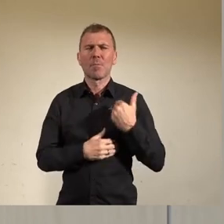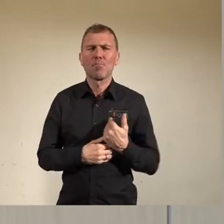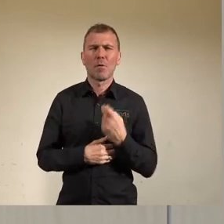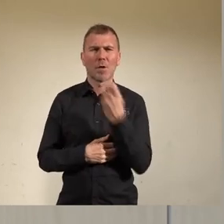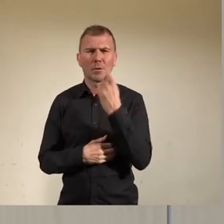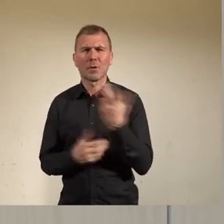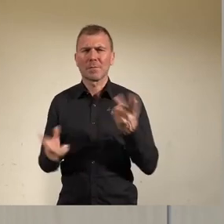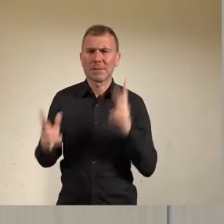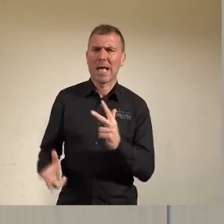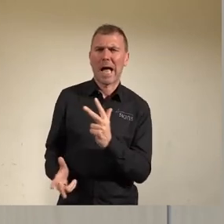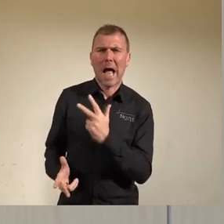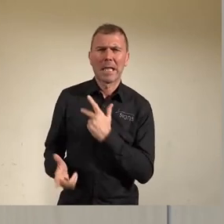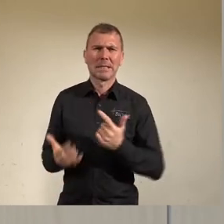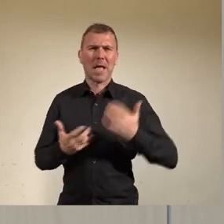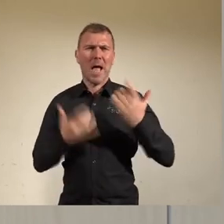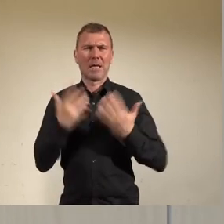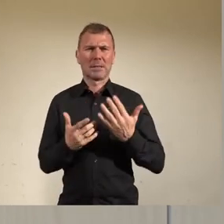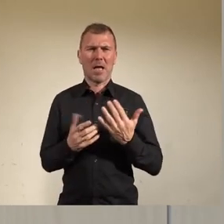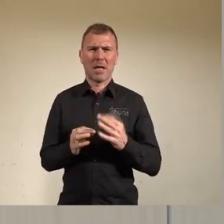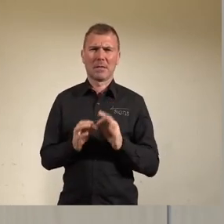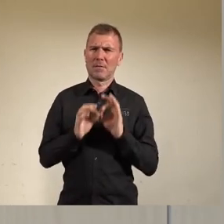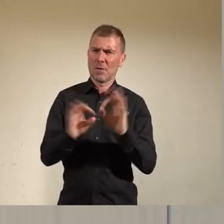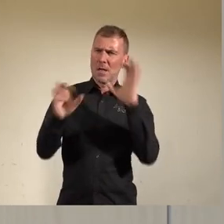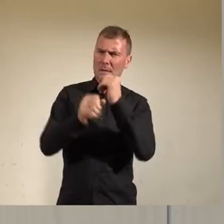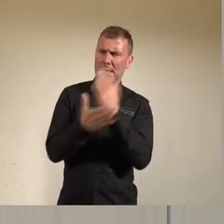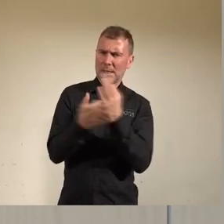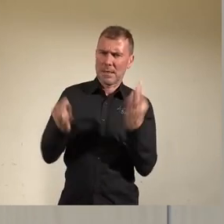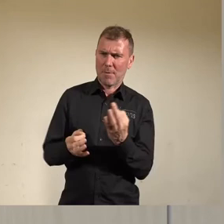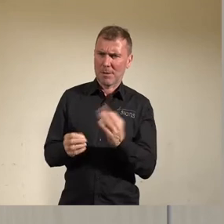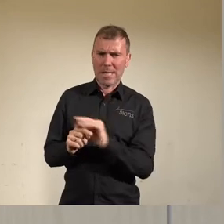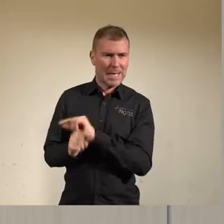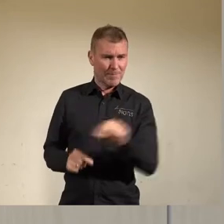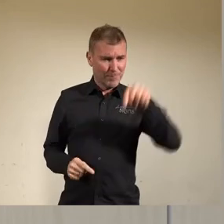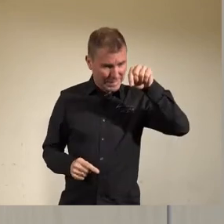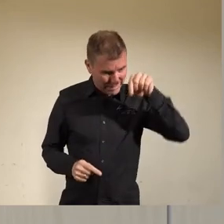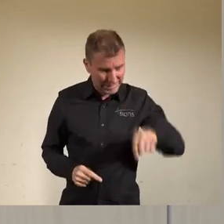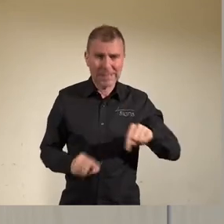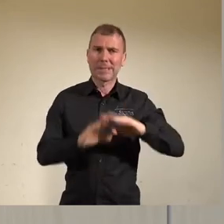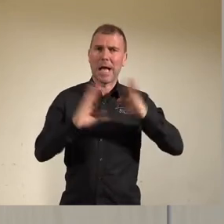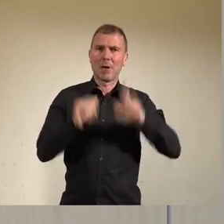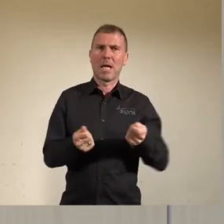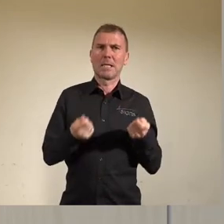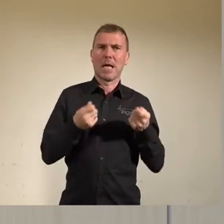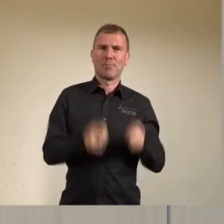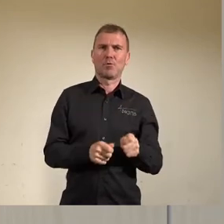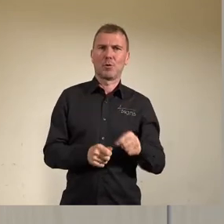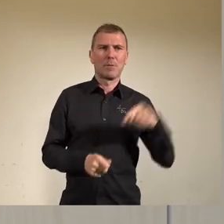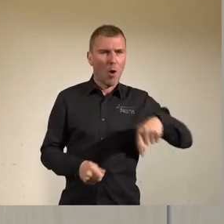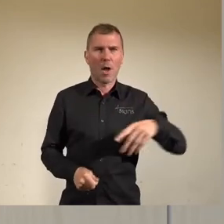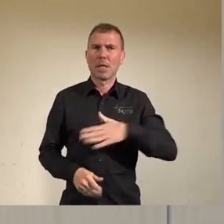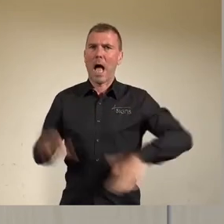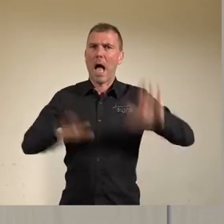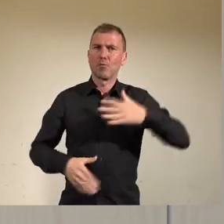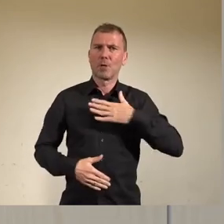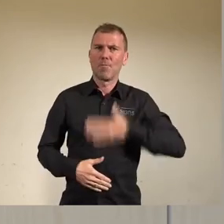denn die realistische Zahl ist, die man braucht, am Ende es bis zu diesem Haushaltsbeschluss zu tragen, der die bestehenden Einrichtungen